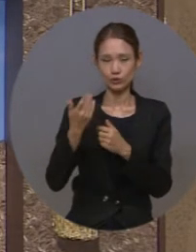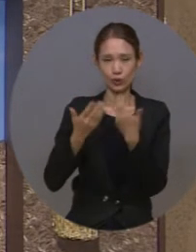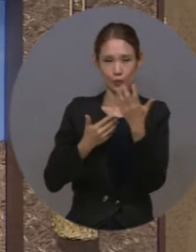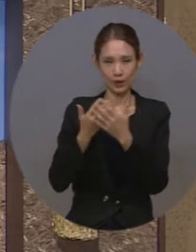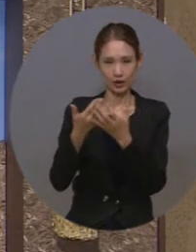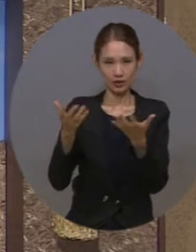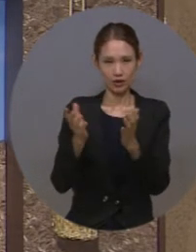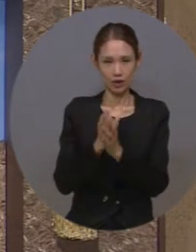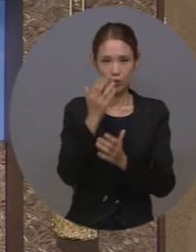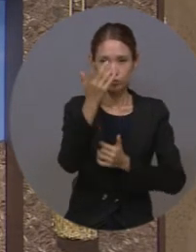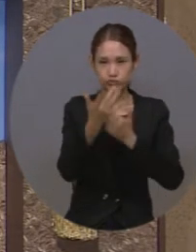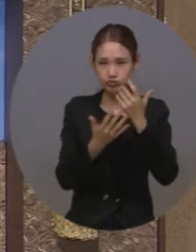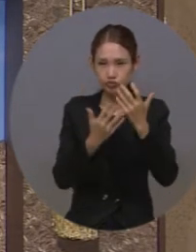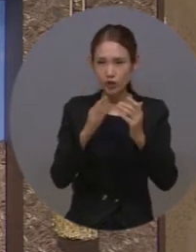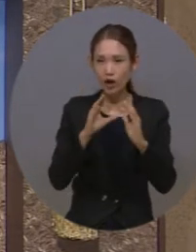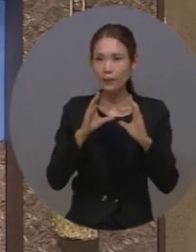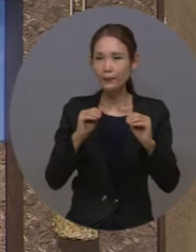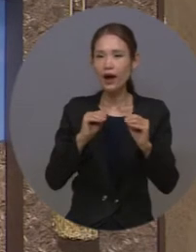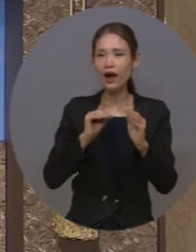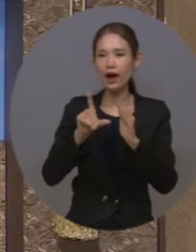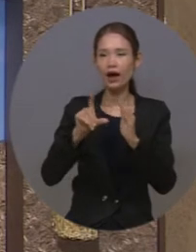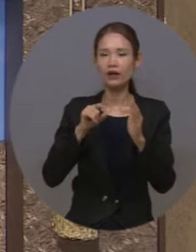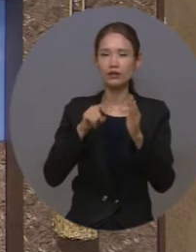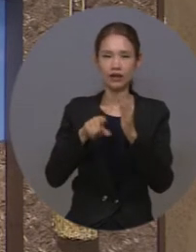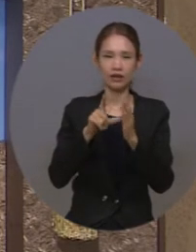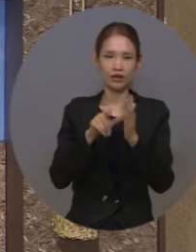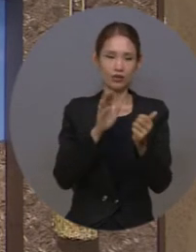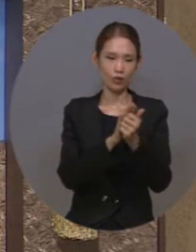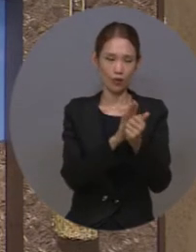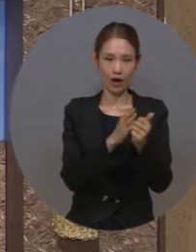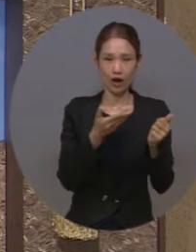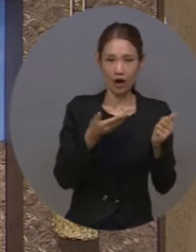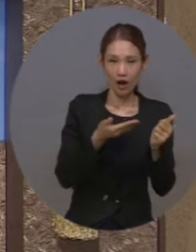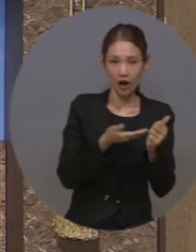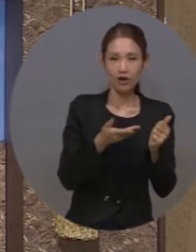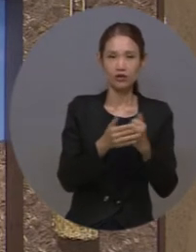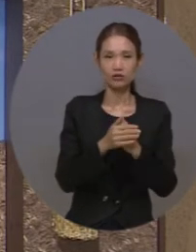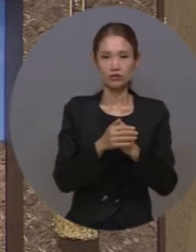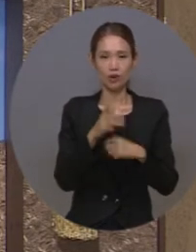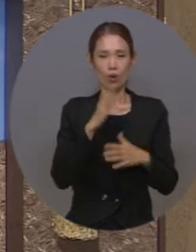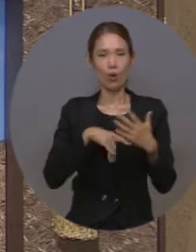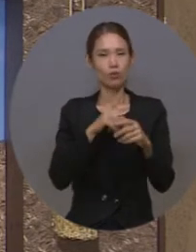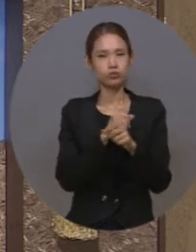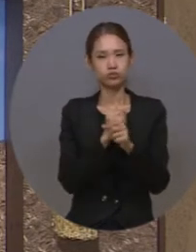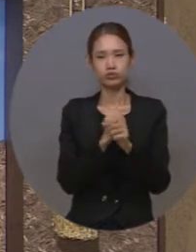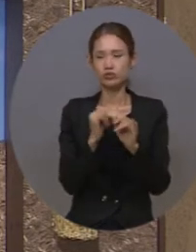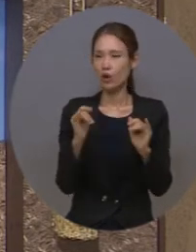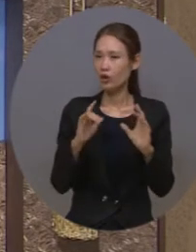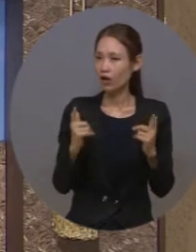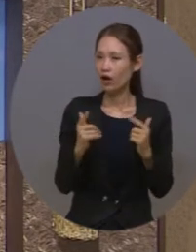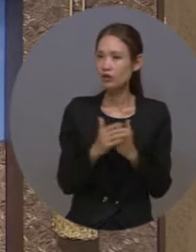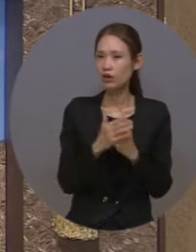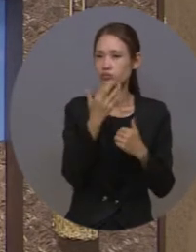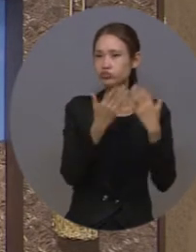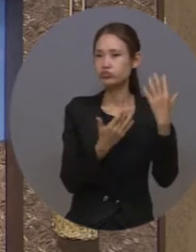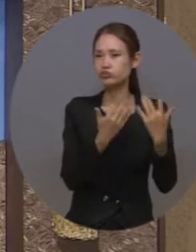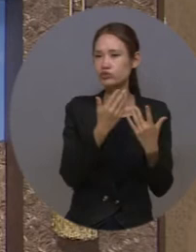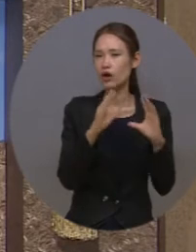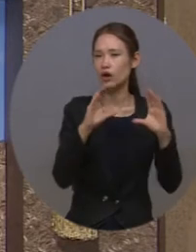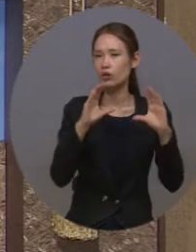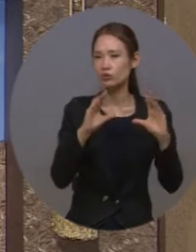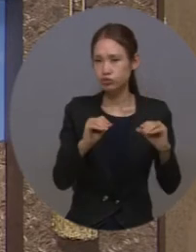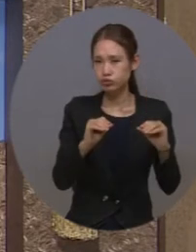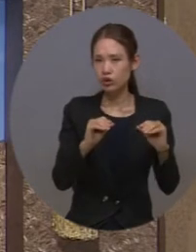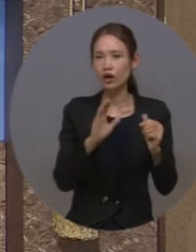의용소방대들이 이제 불을 끄러 갈 때 도와주거든요. 그때 이제 의용소방대는 이제 공무원이 아니다 보니까 그분들이 불을 끄다가